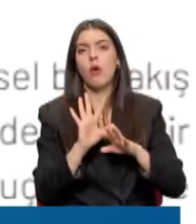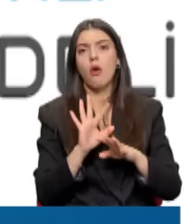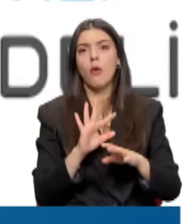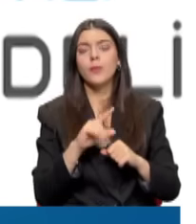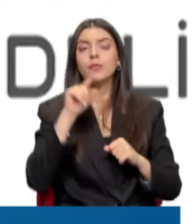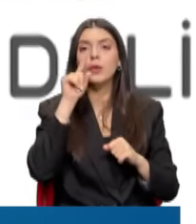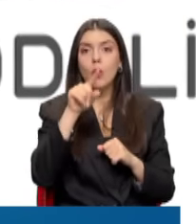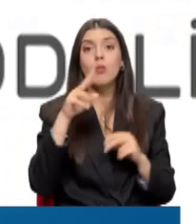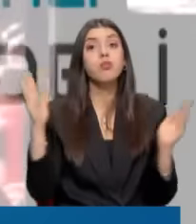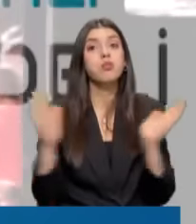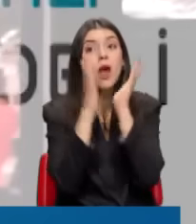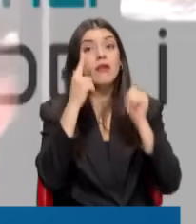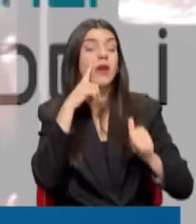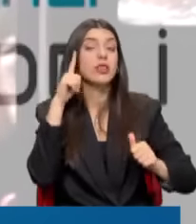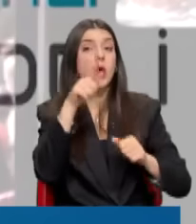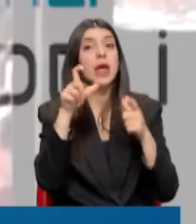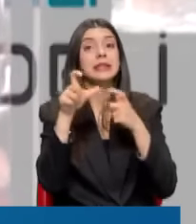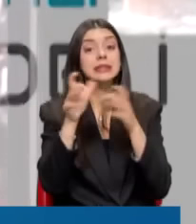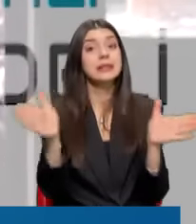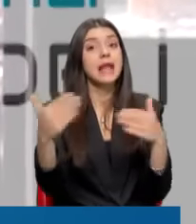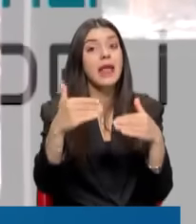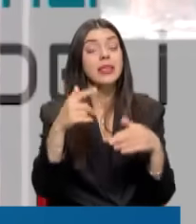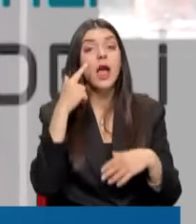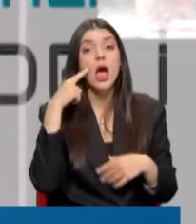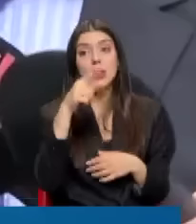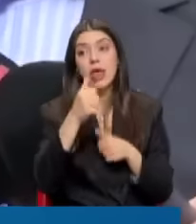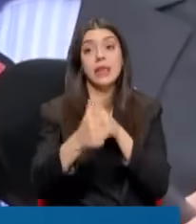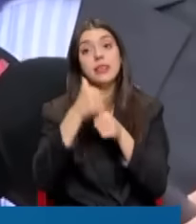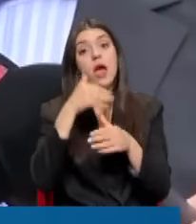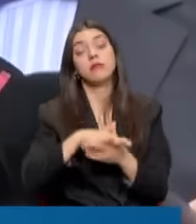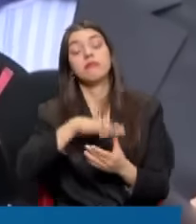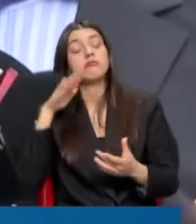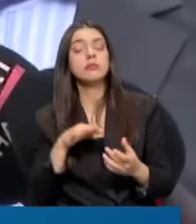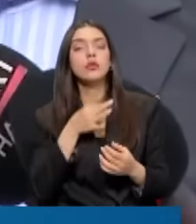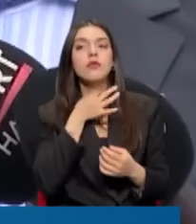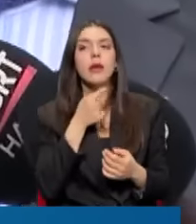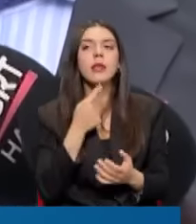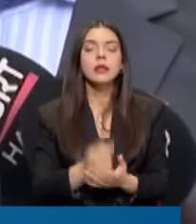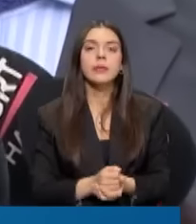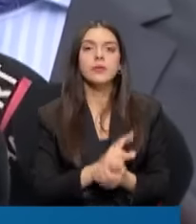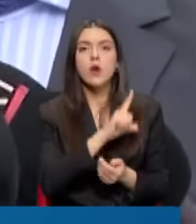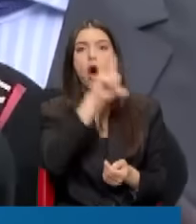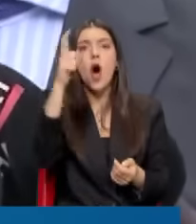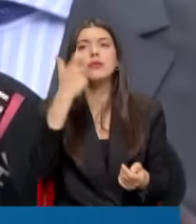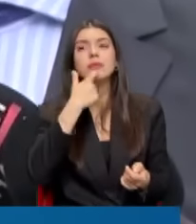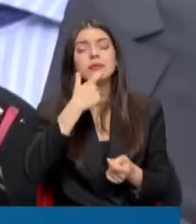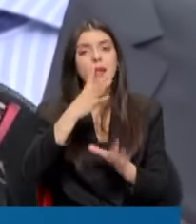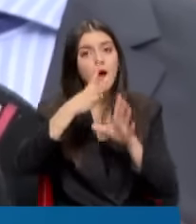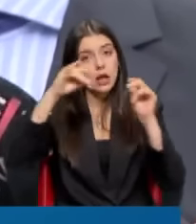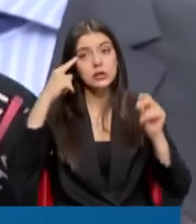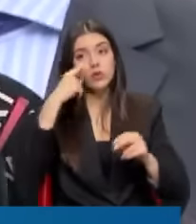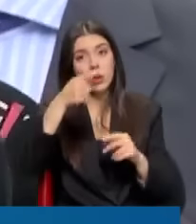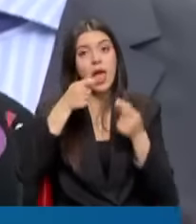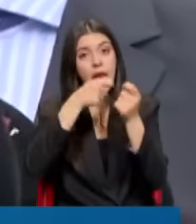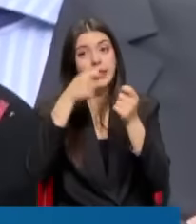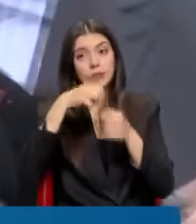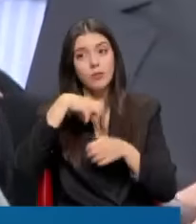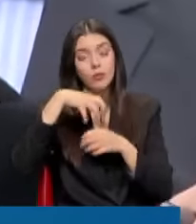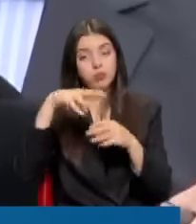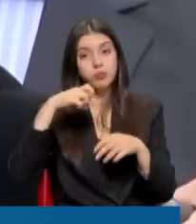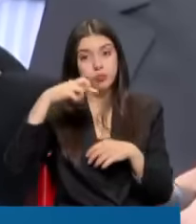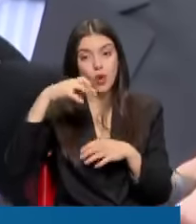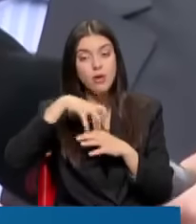muhalefet de sendikalarda geri adım atılmasını istedi 10 yılda hazırlandığı söylenen bir eğitim programına değerlendirme